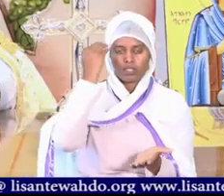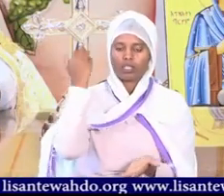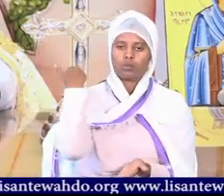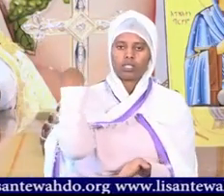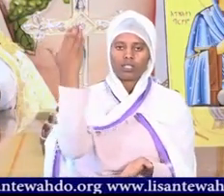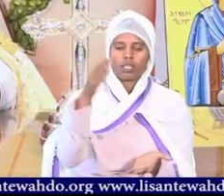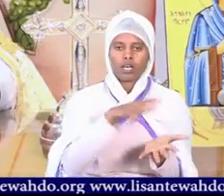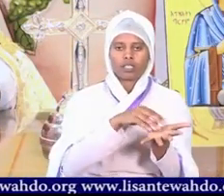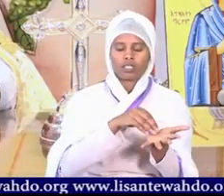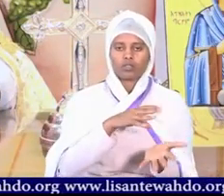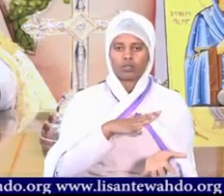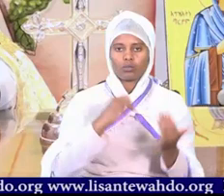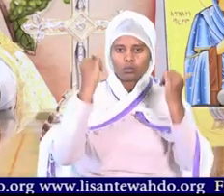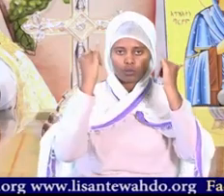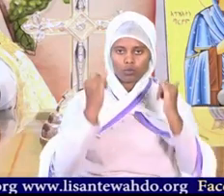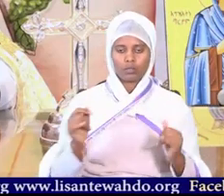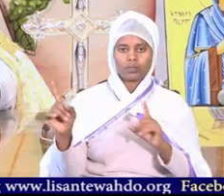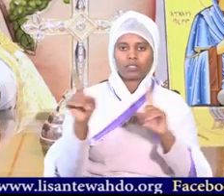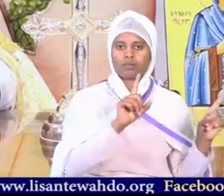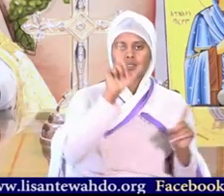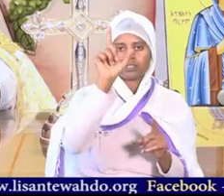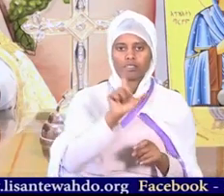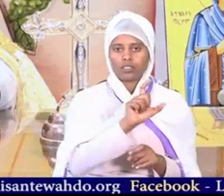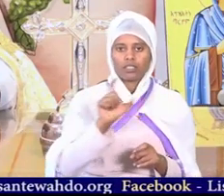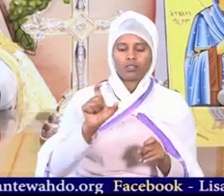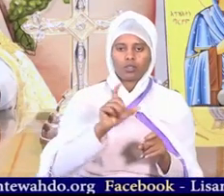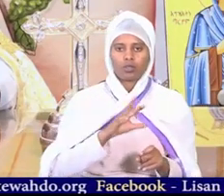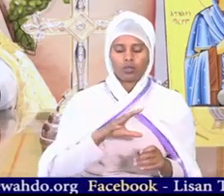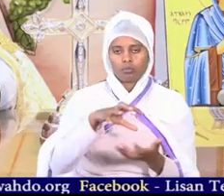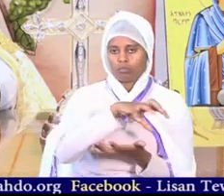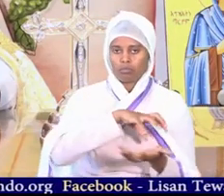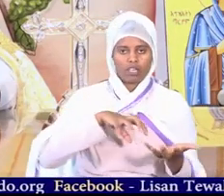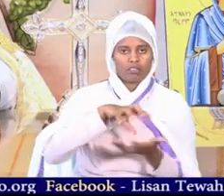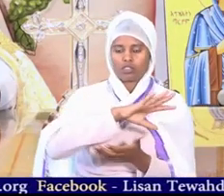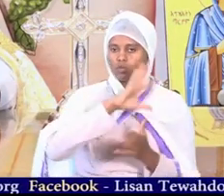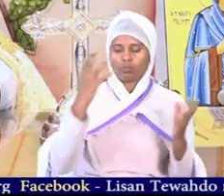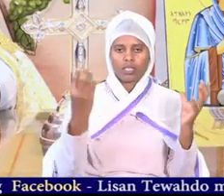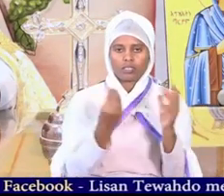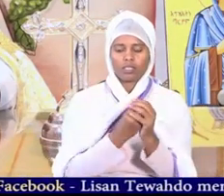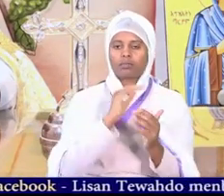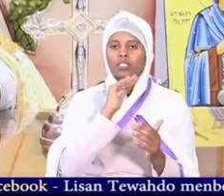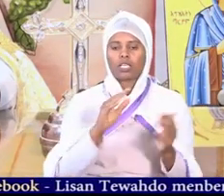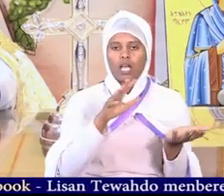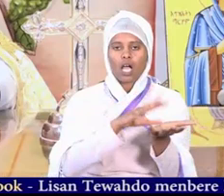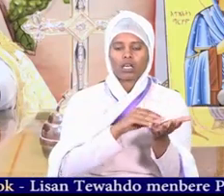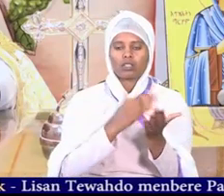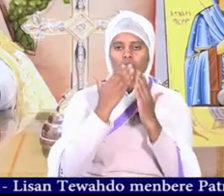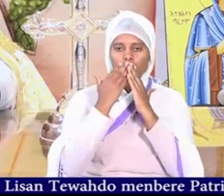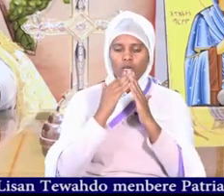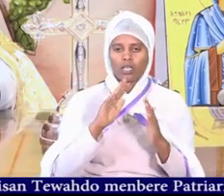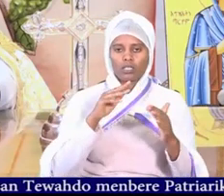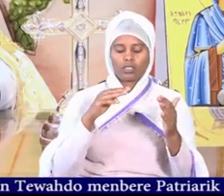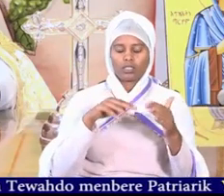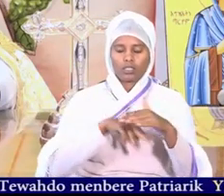አብርሑ ወጻኢ ሀገራትን ዘለኹም ኩብራን ህዝበ ክርስቲያን በሐፈሻ ኩልኹም ደቀ ሀገር እንኳዕ